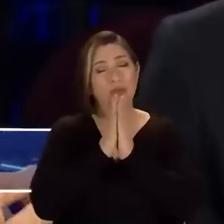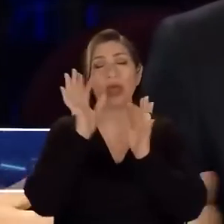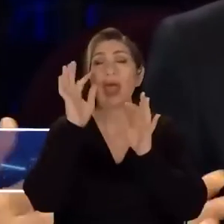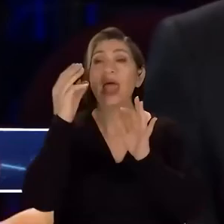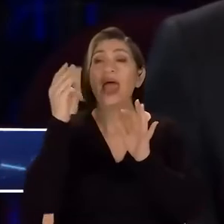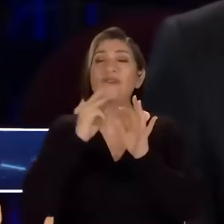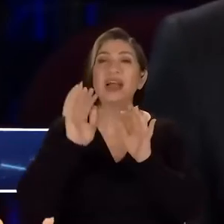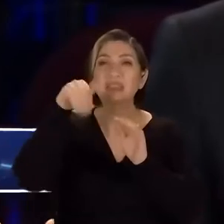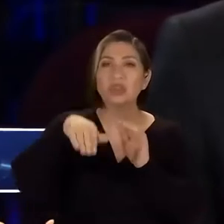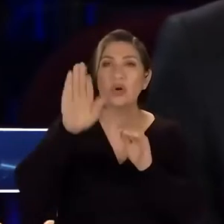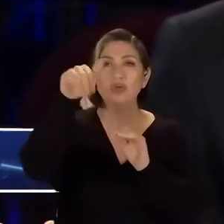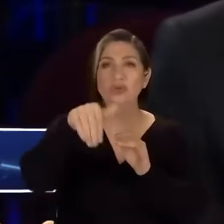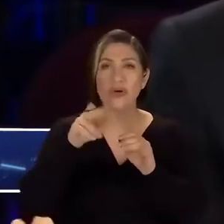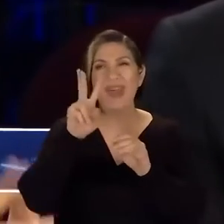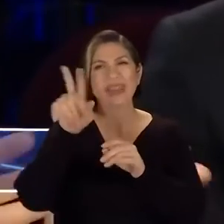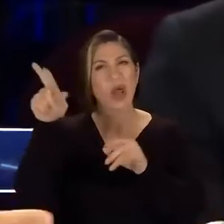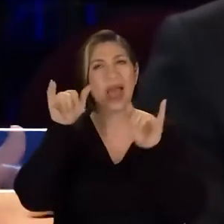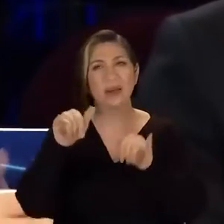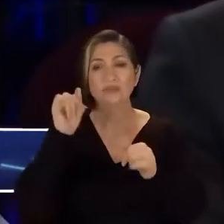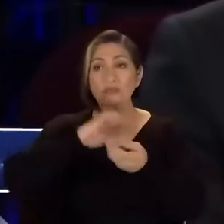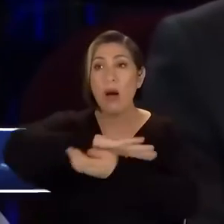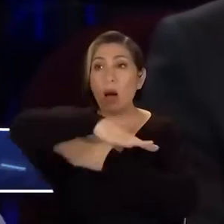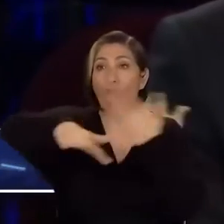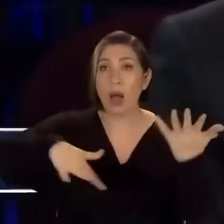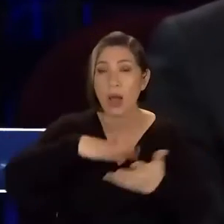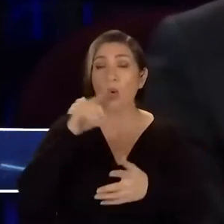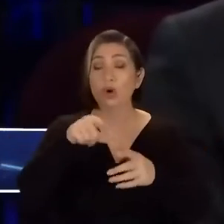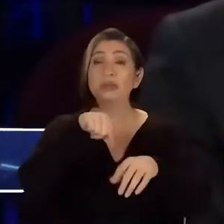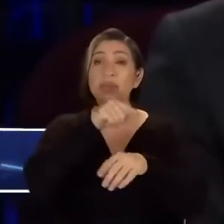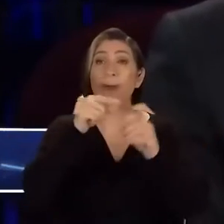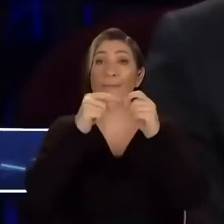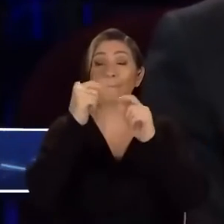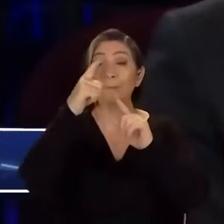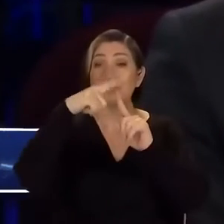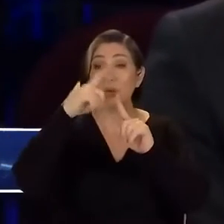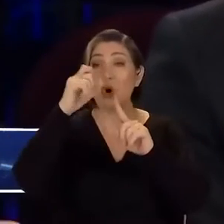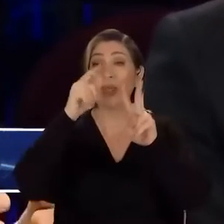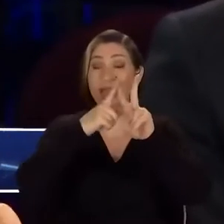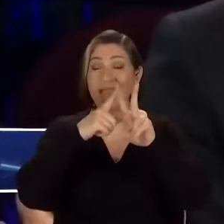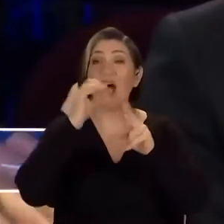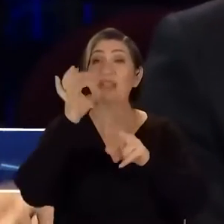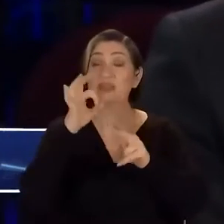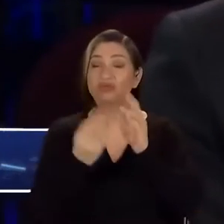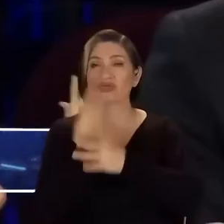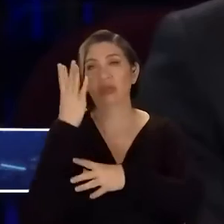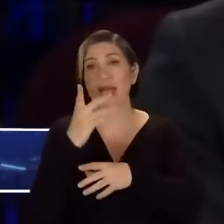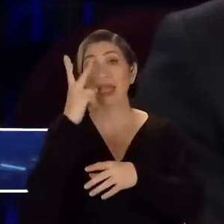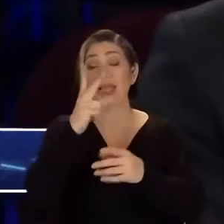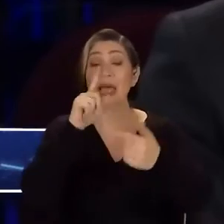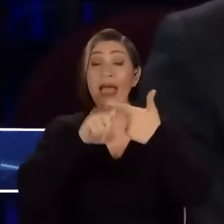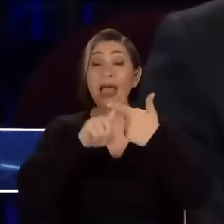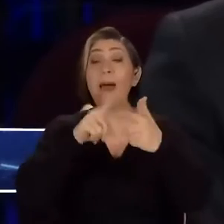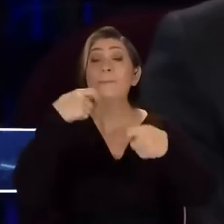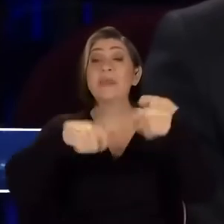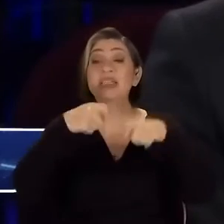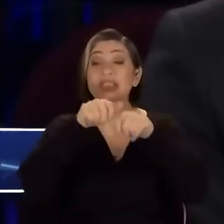sınıfı üzerinden buldozer gibi geçersiniz. İşte o zaman mesela Bitcoin'de altın ortaya çıkar. İki, bankacılık sisteminde